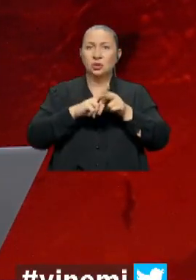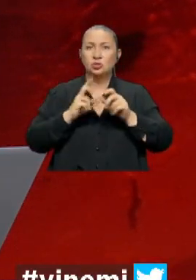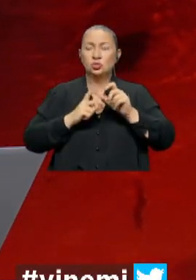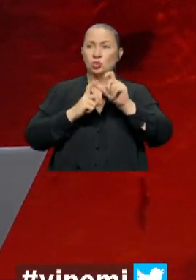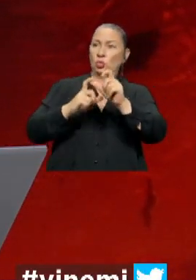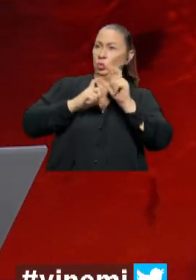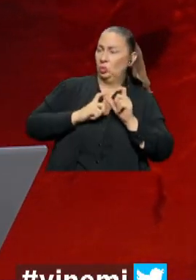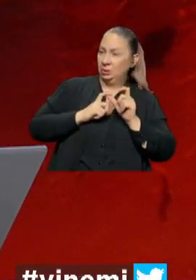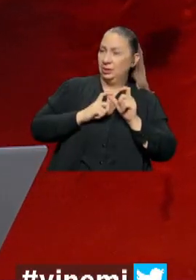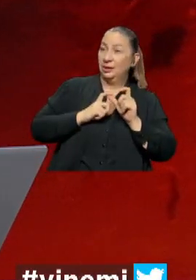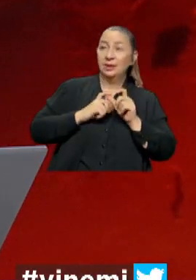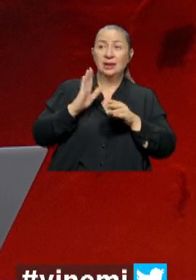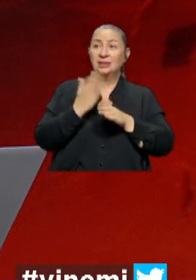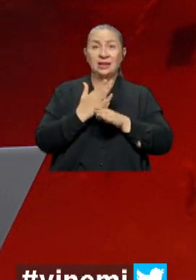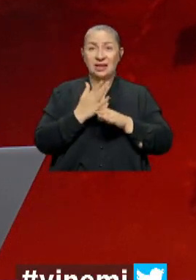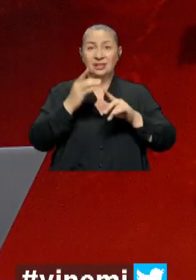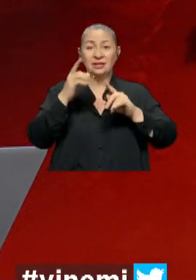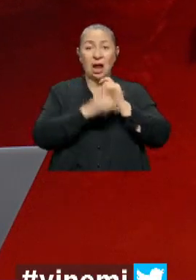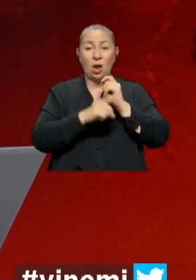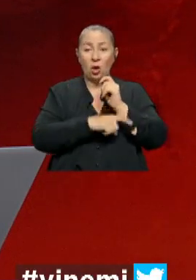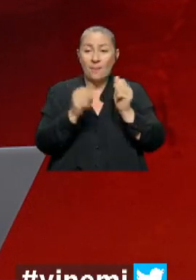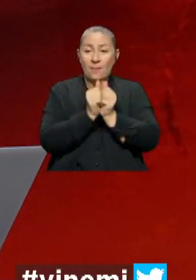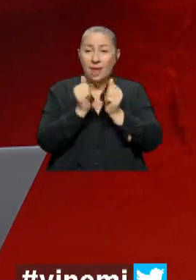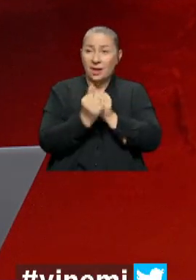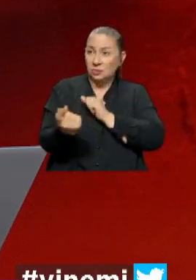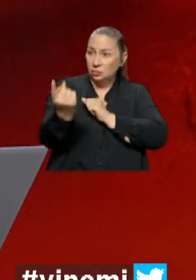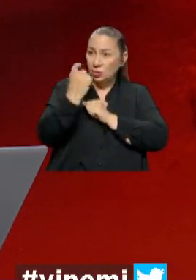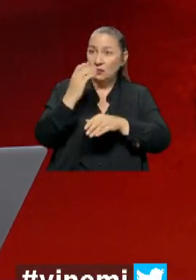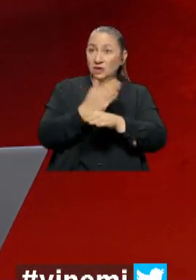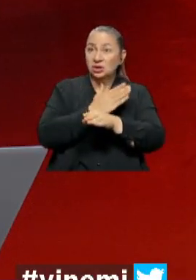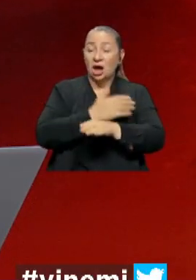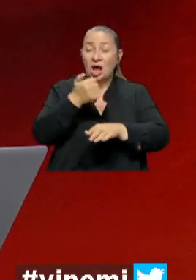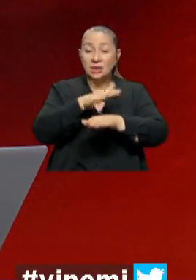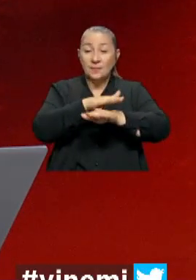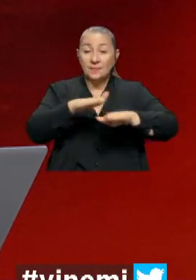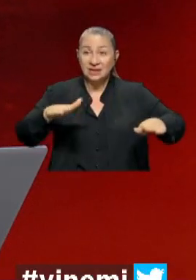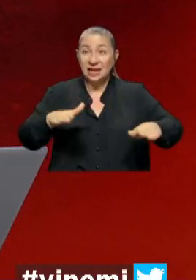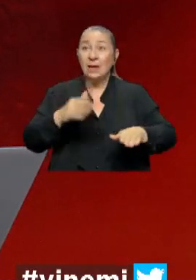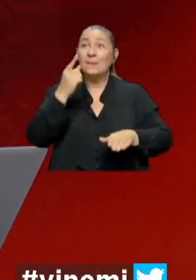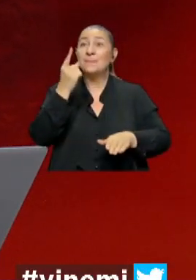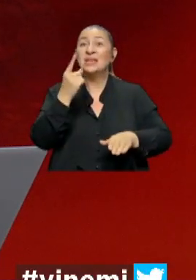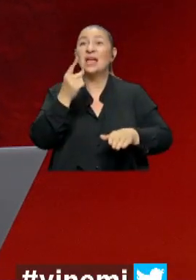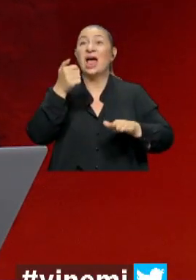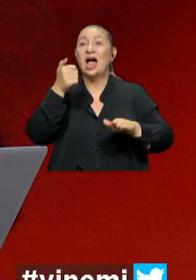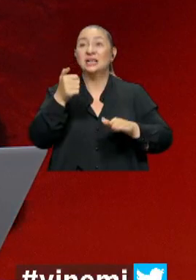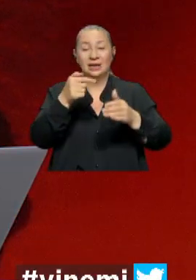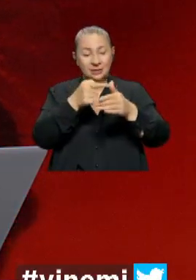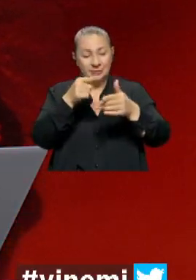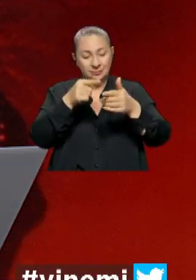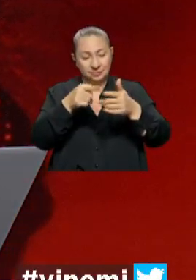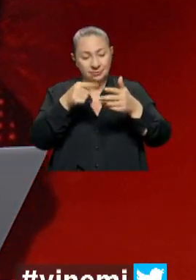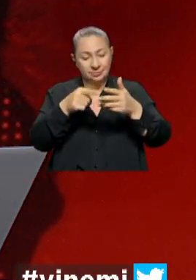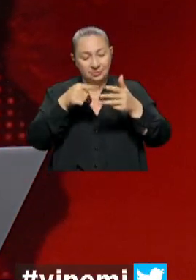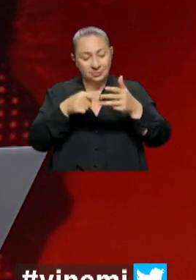sorusuyla karşılaştı. Neden terör örgütüyle yan yanasınız diyen vatandaşa altılı masayı birden altıya kadar